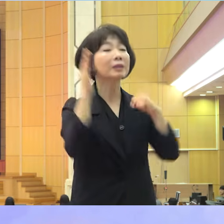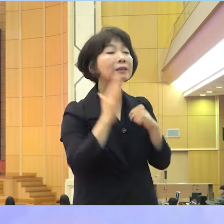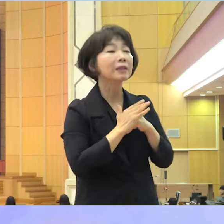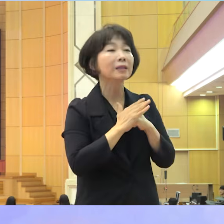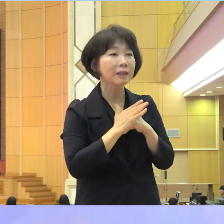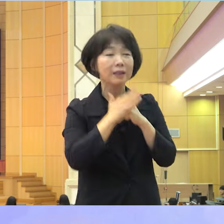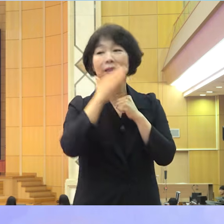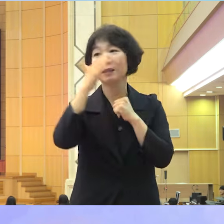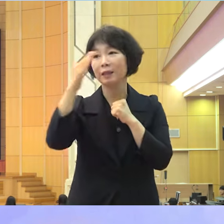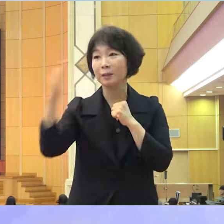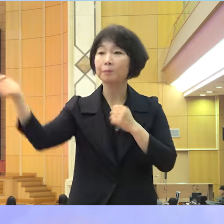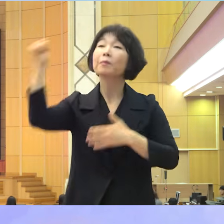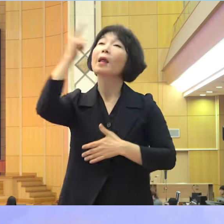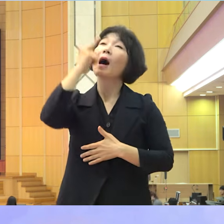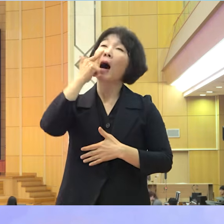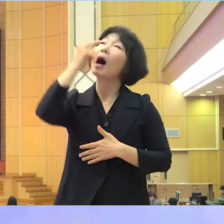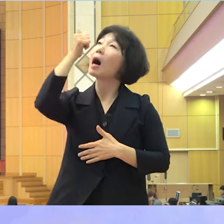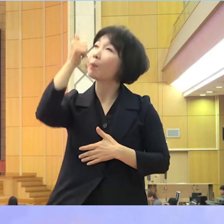받았으니